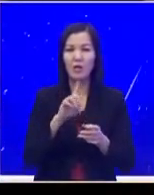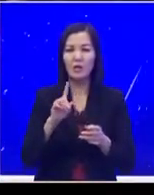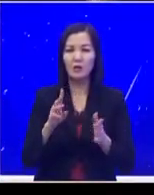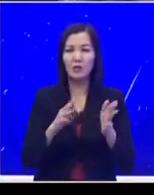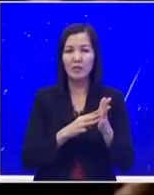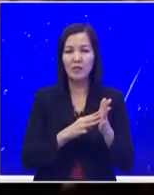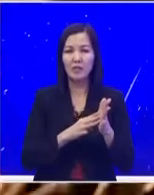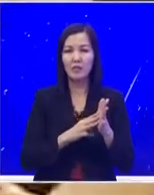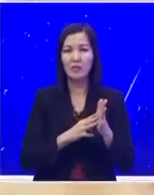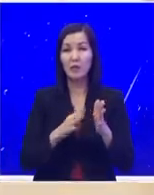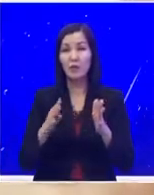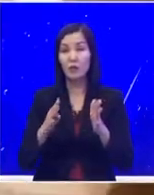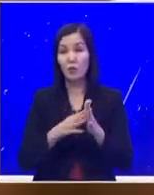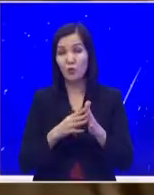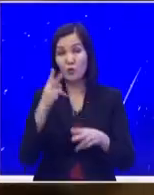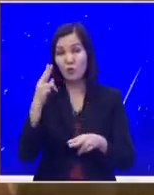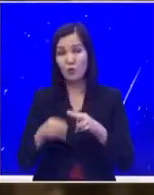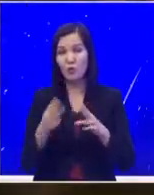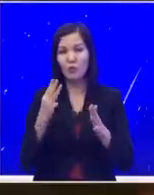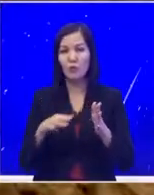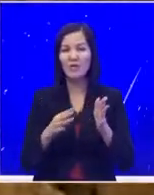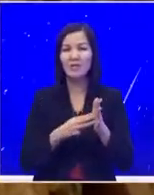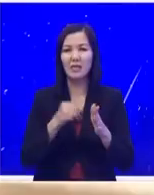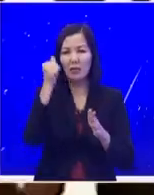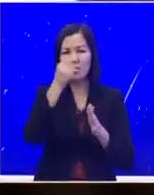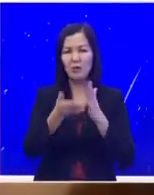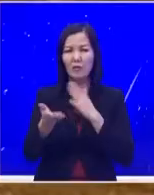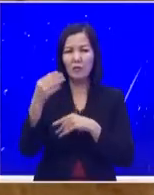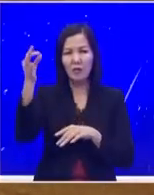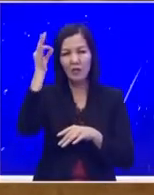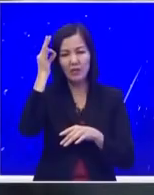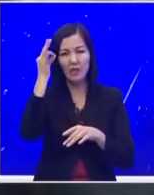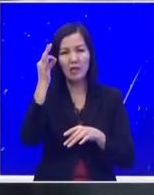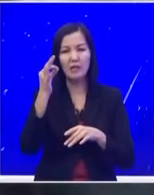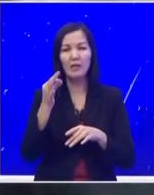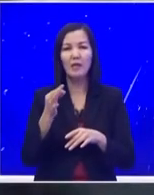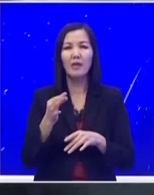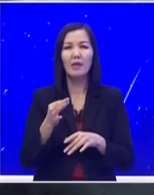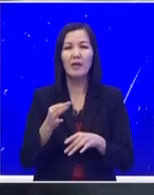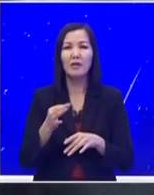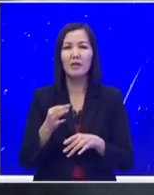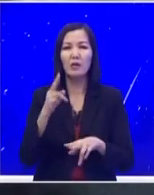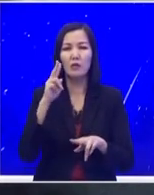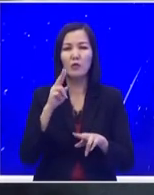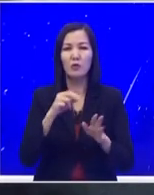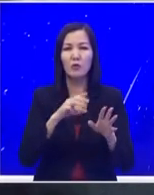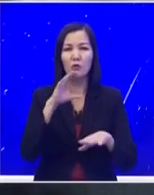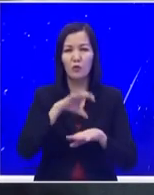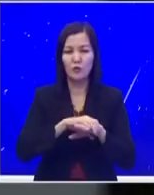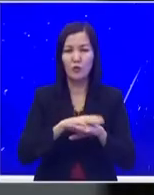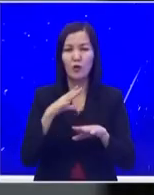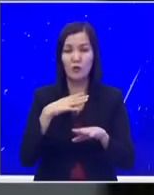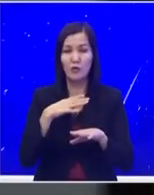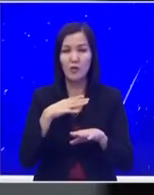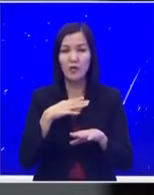түні хабарсыз кетеді. 38 жыл бұрынғы сұрапыл кезеңді еске алған Мырзабек оның тұтқынға түскеніне сенімді. Бұл туралы